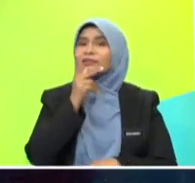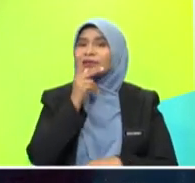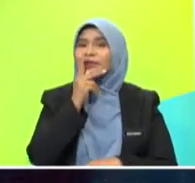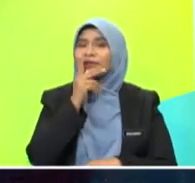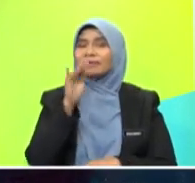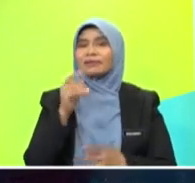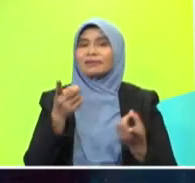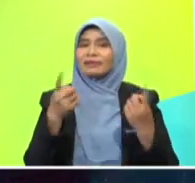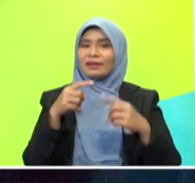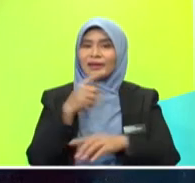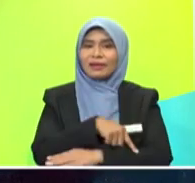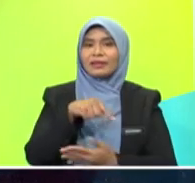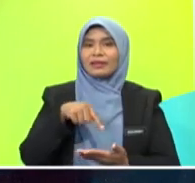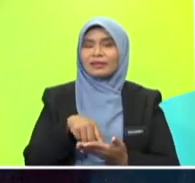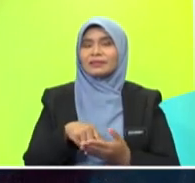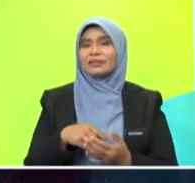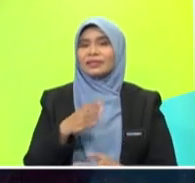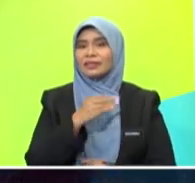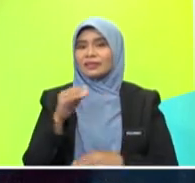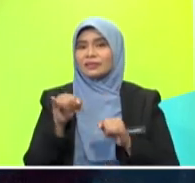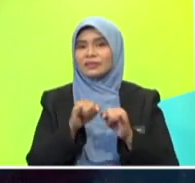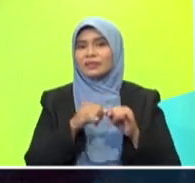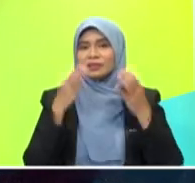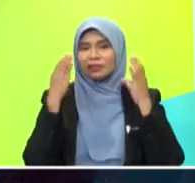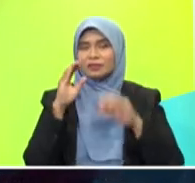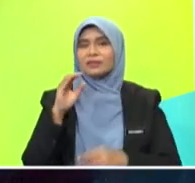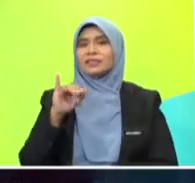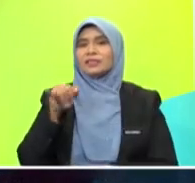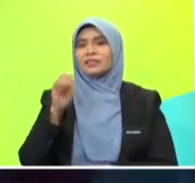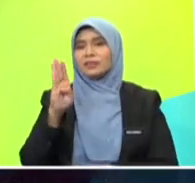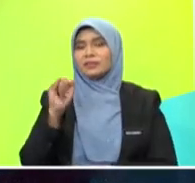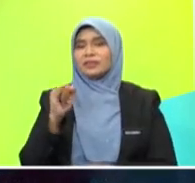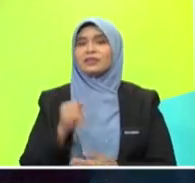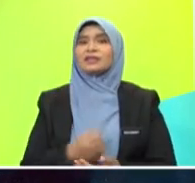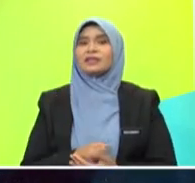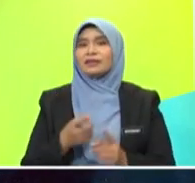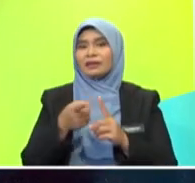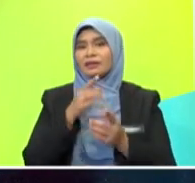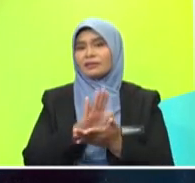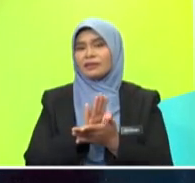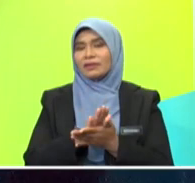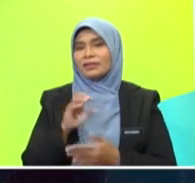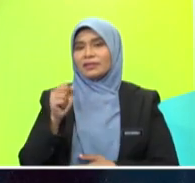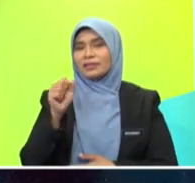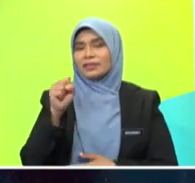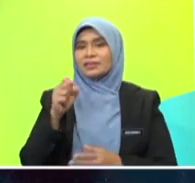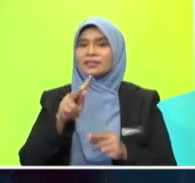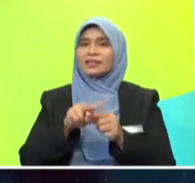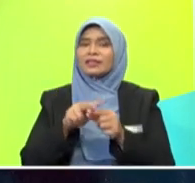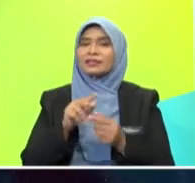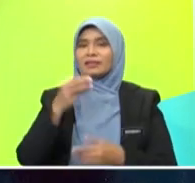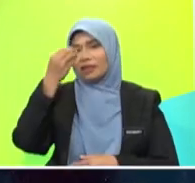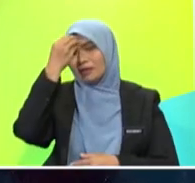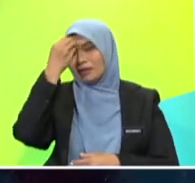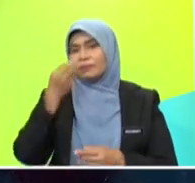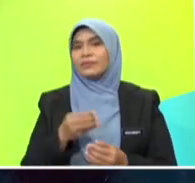yang pada hari ini Terima kasih juga kepada kita yaitu puano Rosmawati band SMP Sultan bersama selang-selango jadi